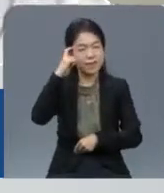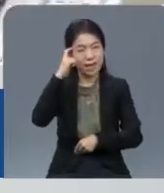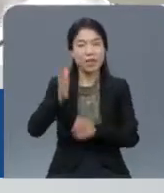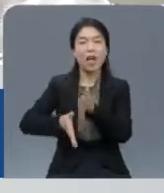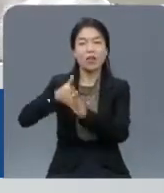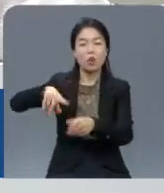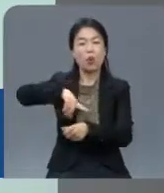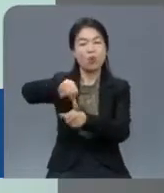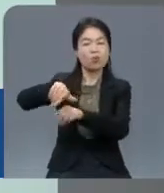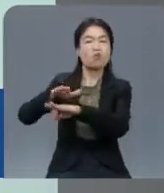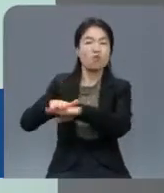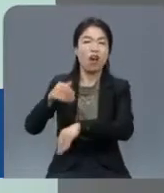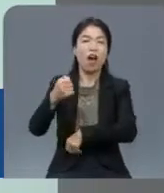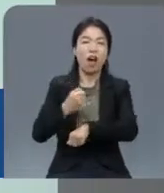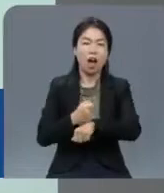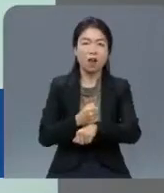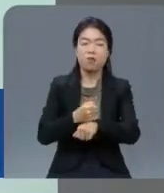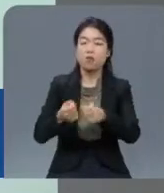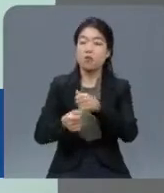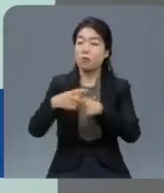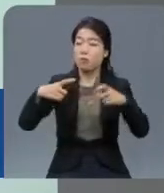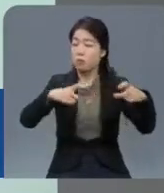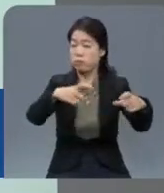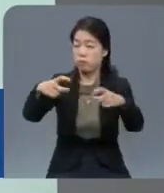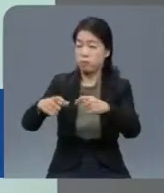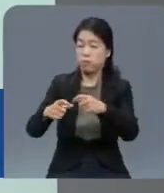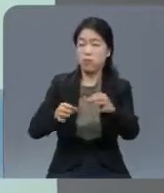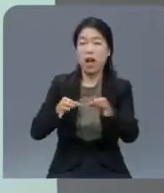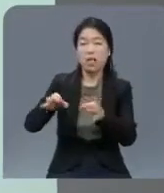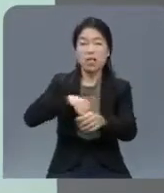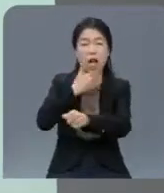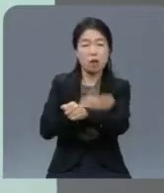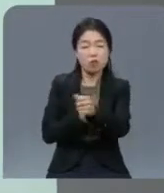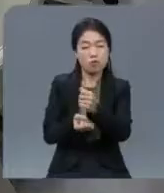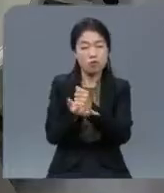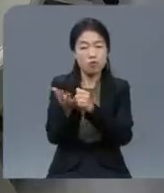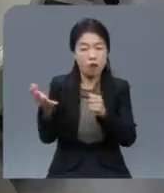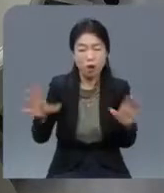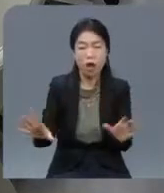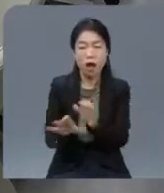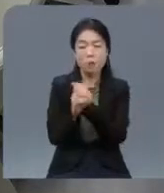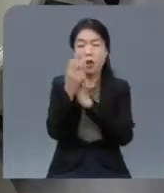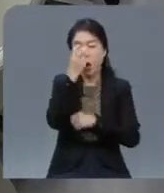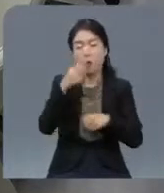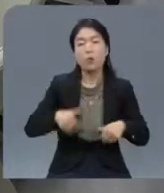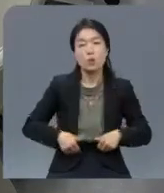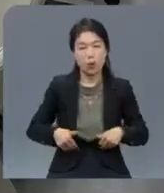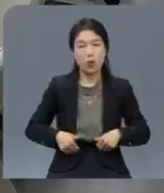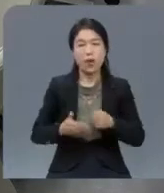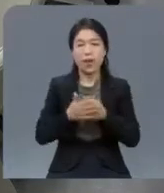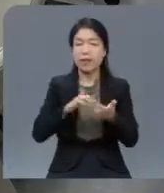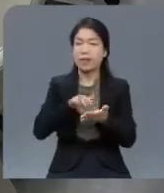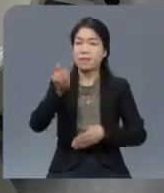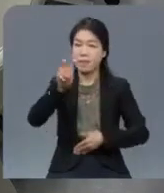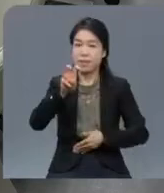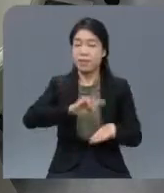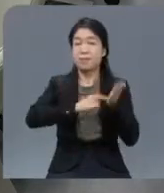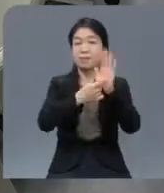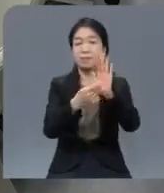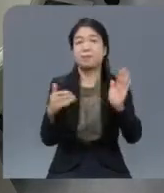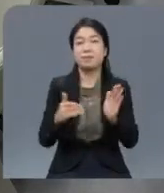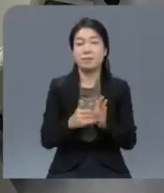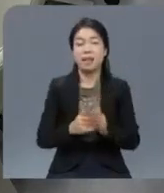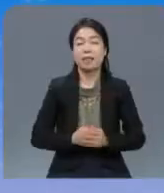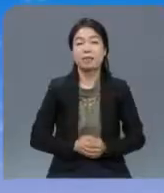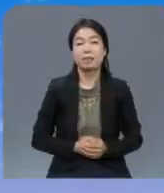도심부를 고려하고 지역 상권 영향 등을 종합적으로 검토할 필요가 있다고 강조하는 등 제안 과제 20건을 발표했습니다.